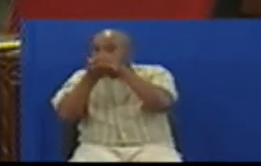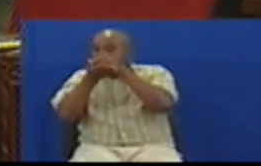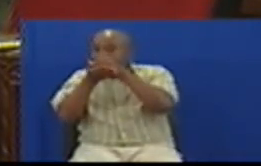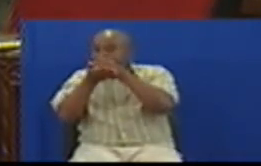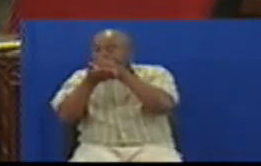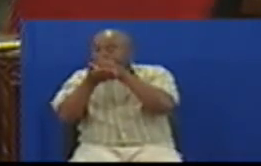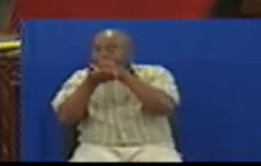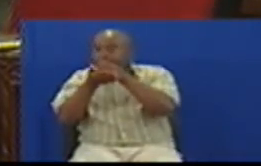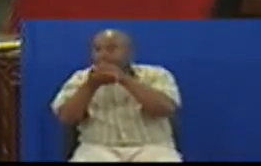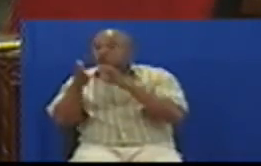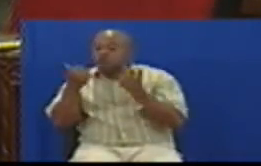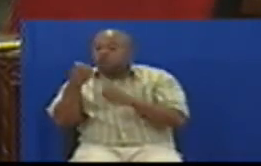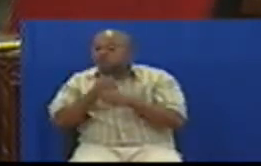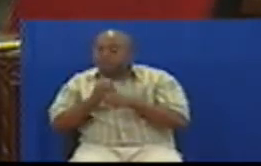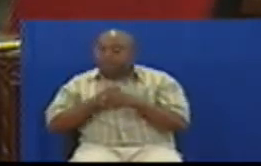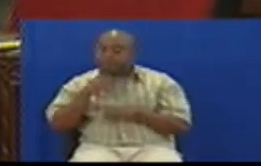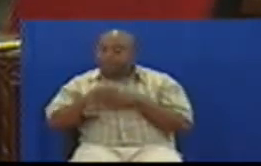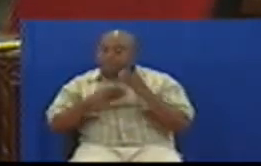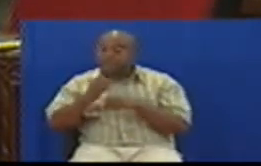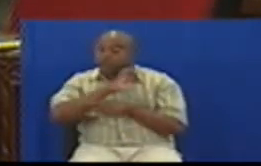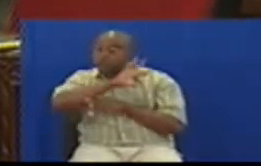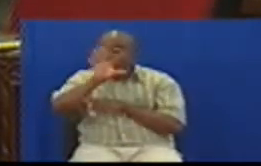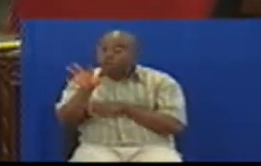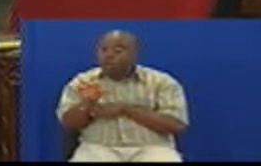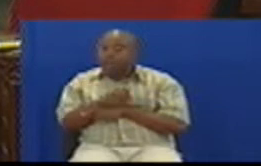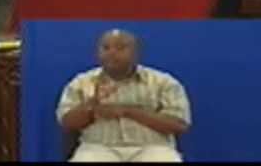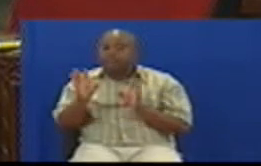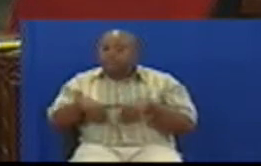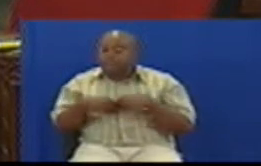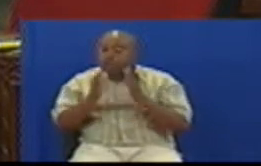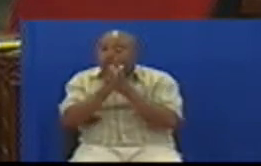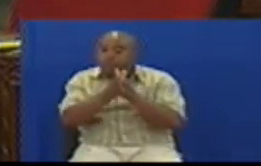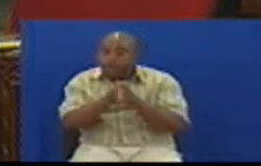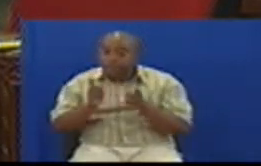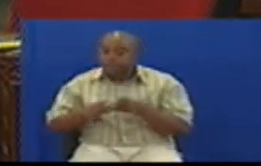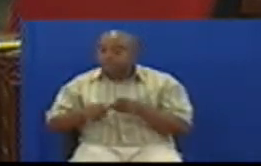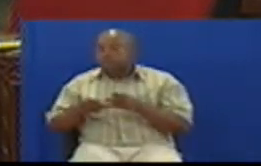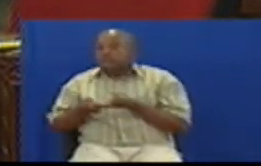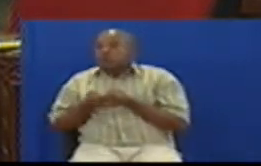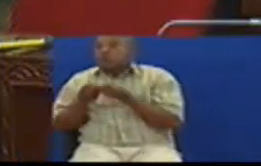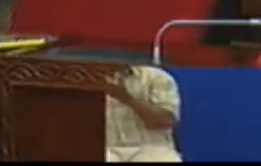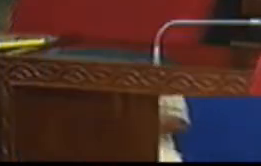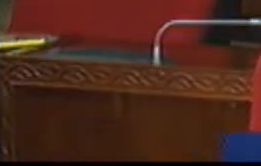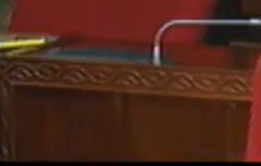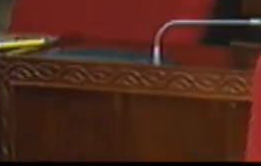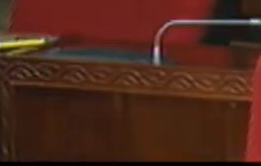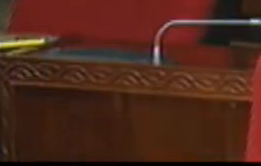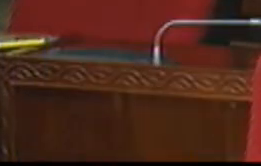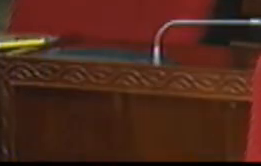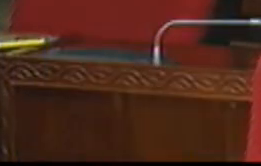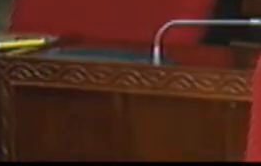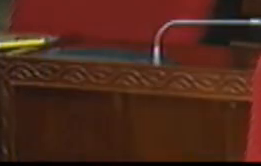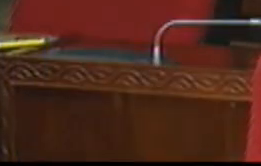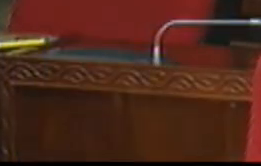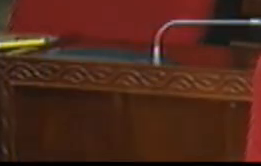kufanya michakato yote ya utoaji wa uombaji na utoaji wa hii mikopo. Lakini mikopo hii